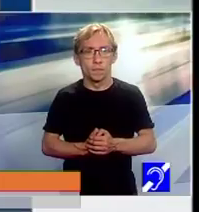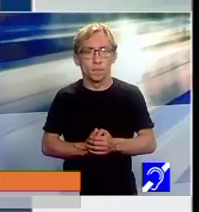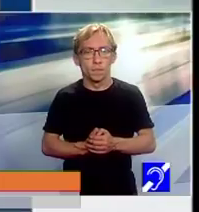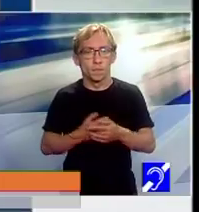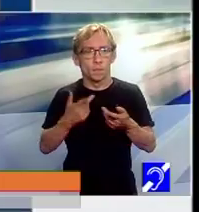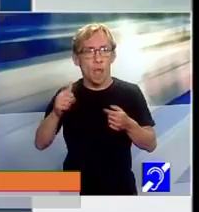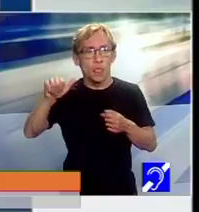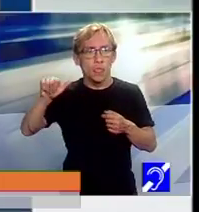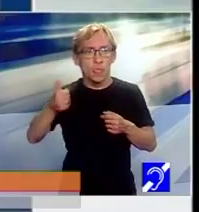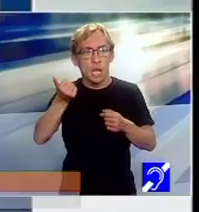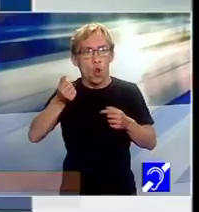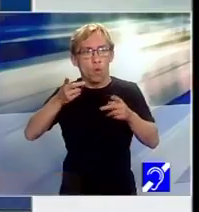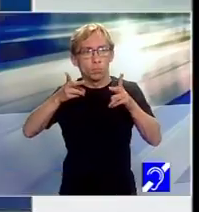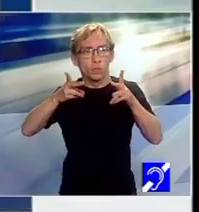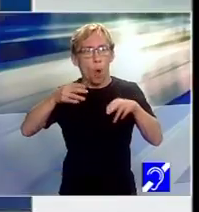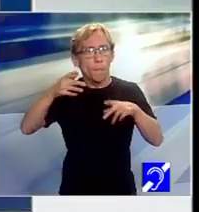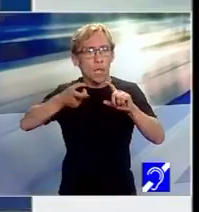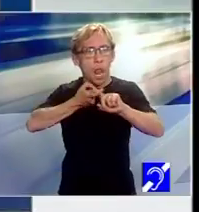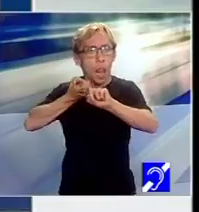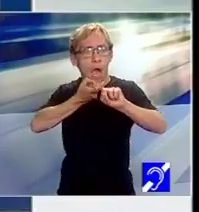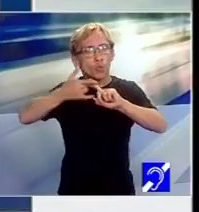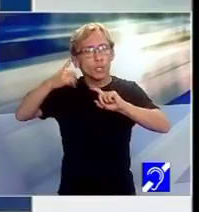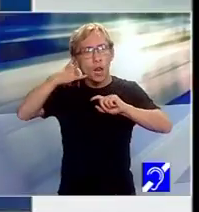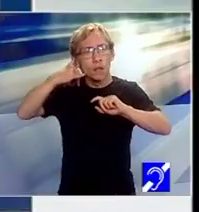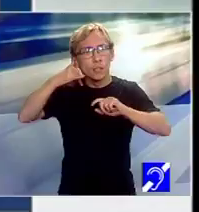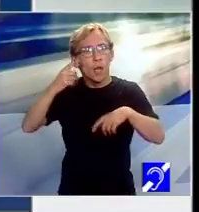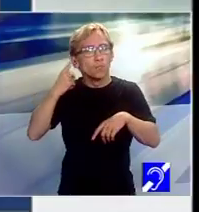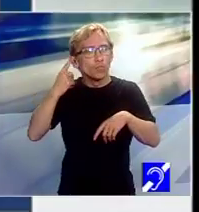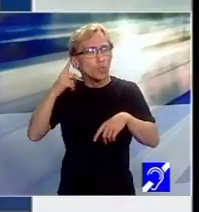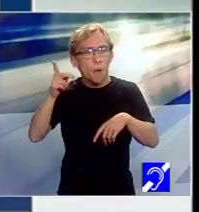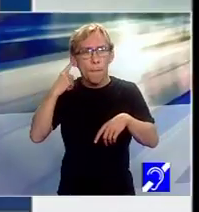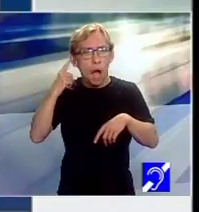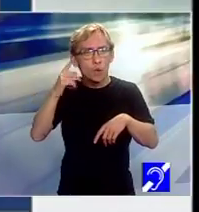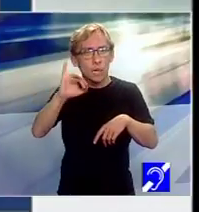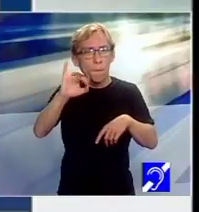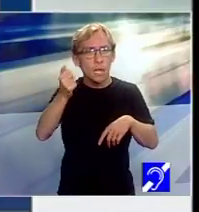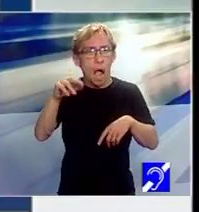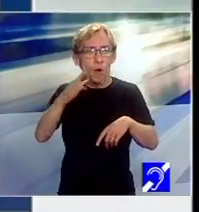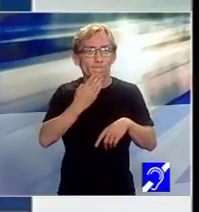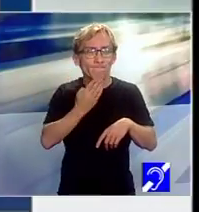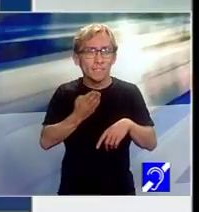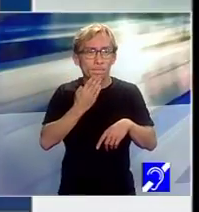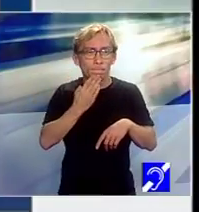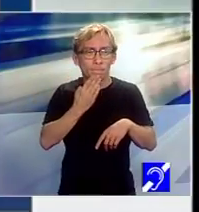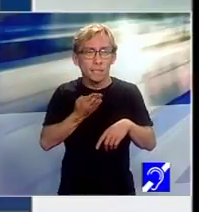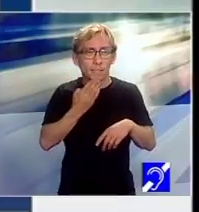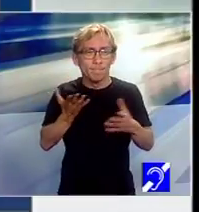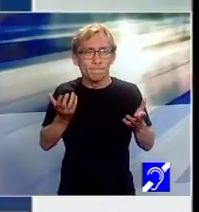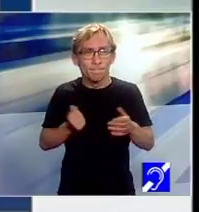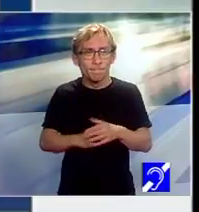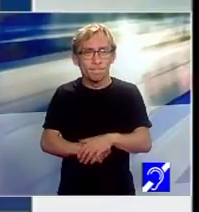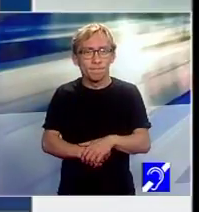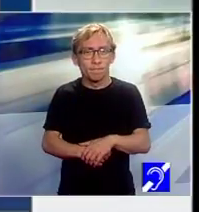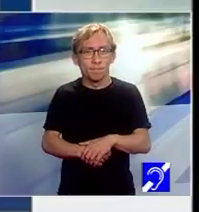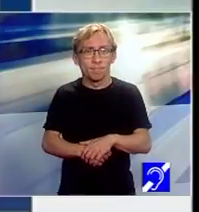Cred că din nou ne-a picat legătura telefonică. Virgil, ne mai auzi? Noi nu te mai auzim, din păcate. Bun, am să le spun